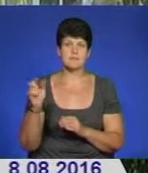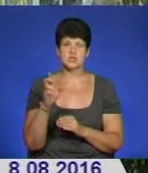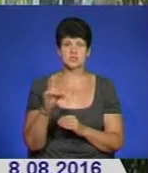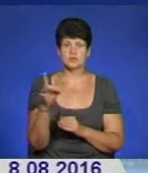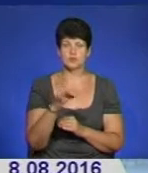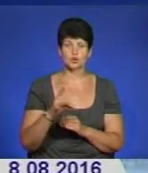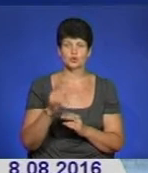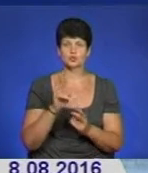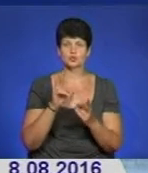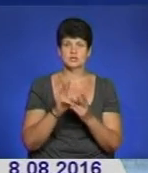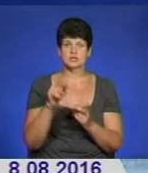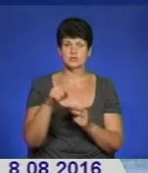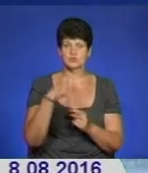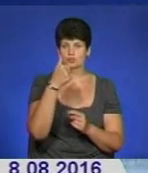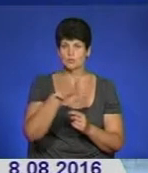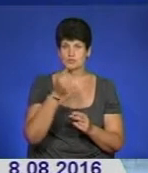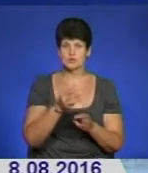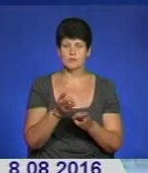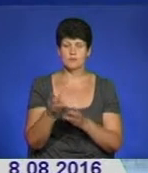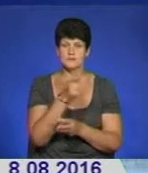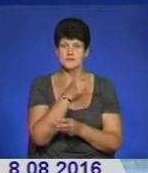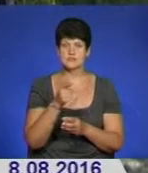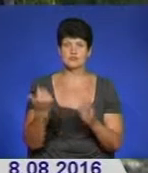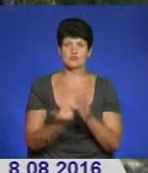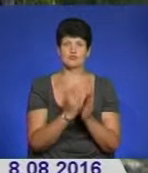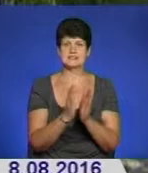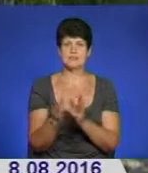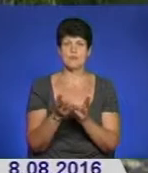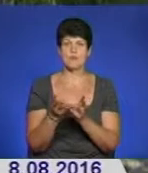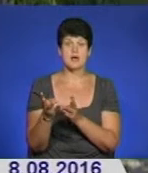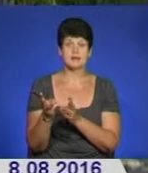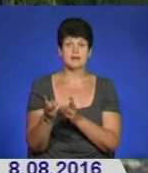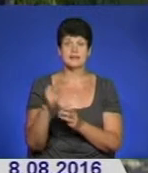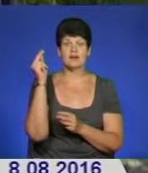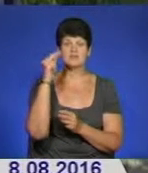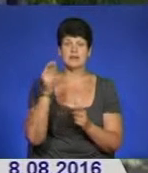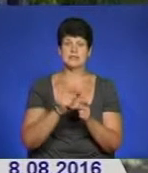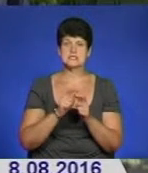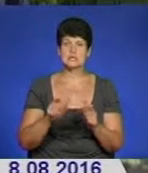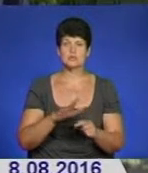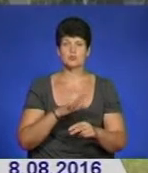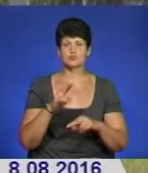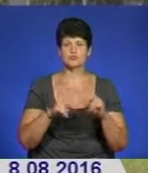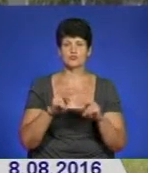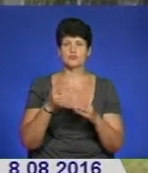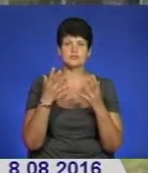району зустріне цьогорічний опалювальний сезон з новою системою опалення. Навчальний заклад був збудований ще